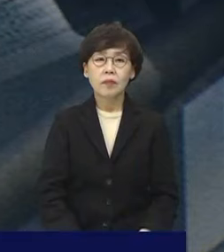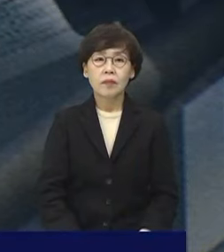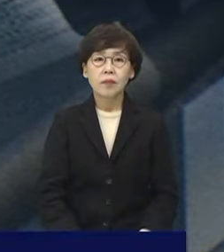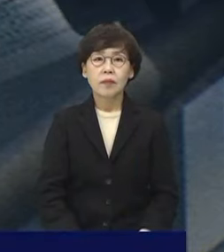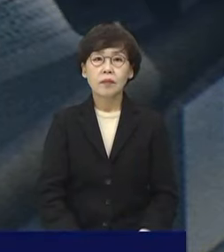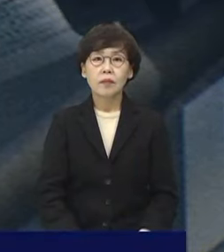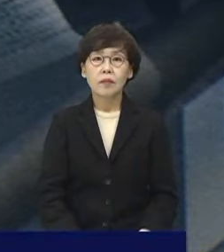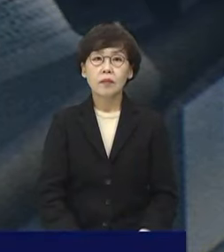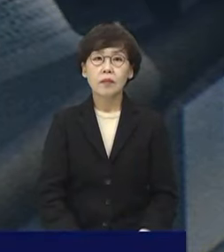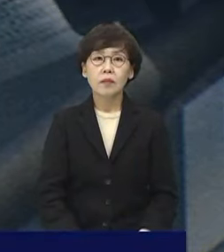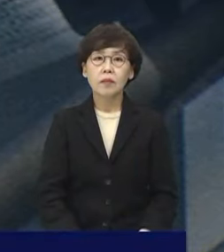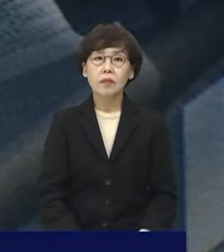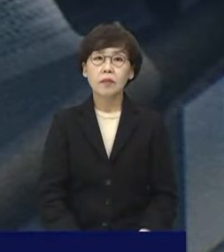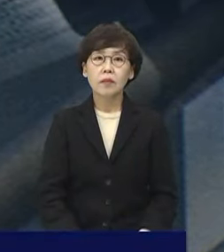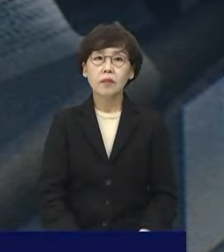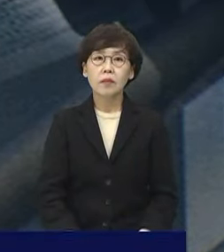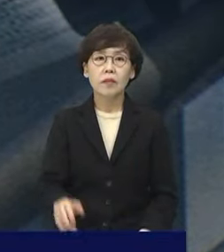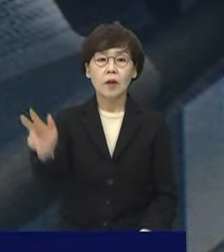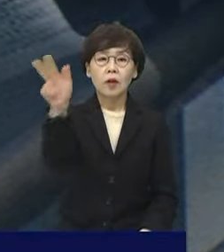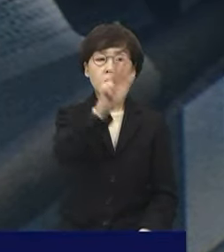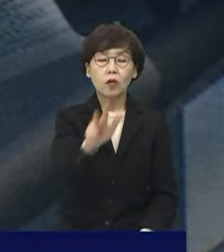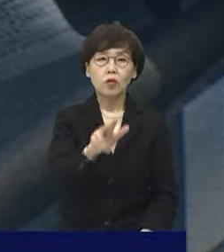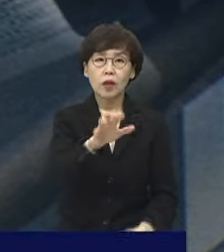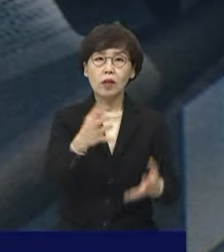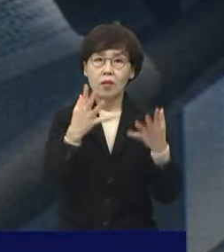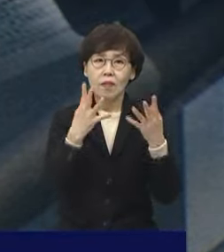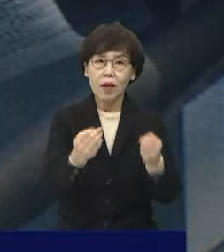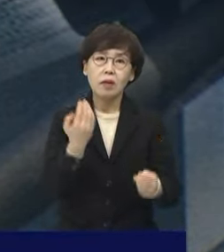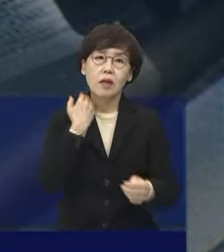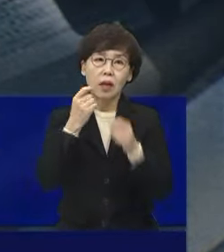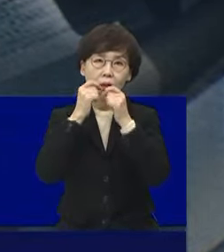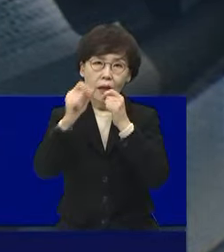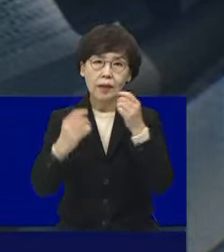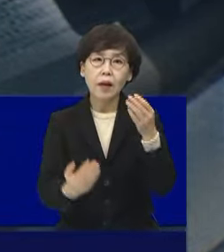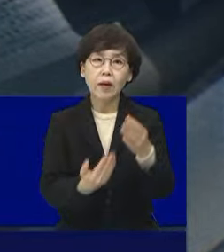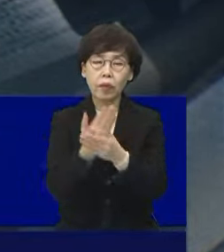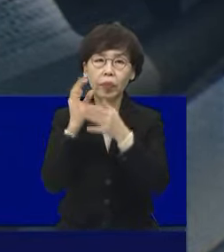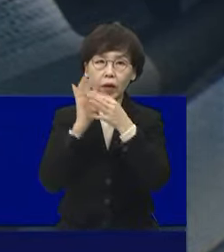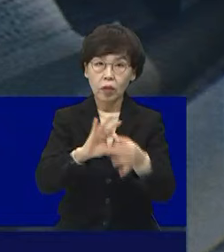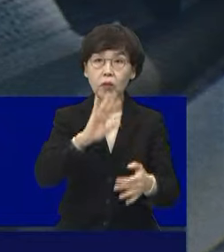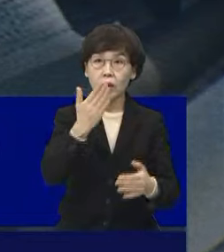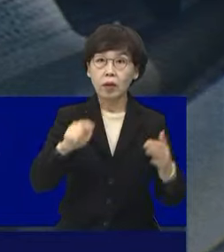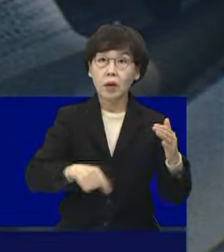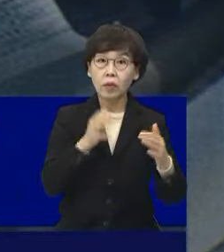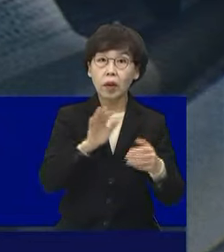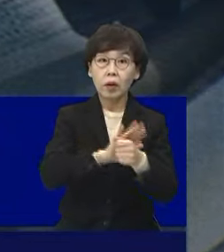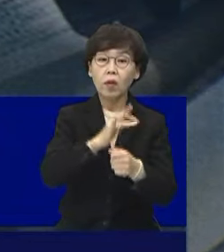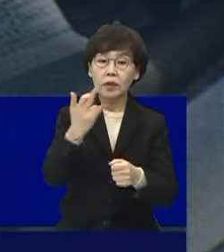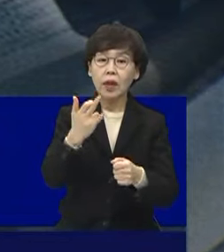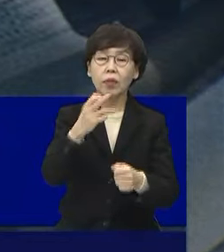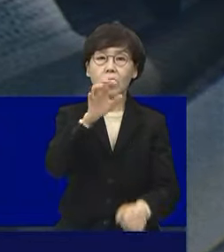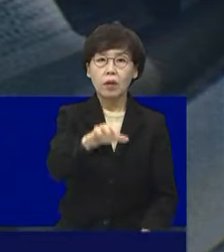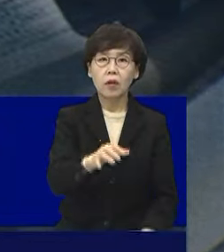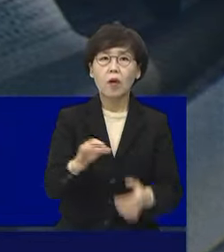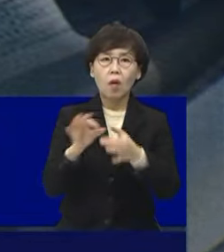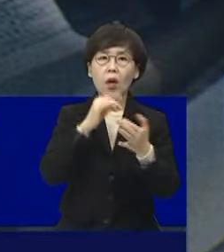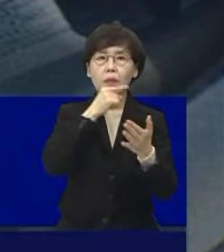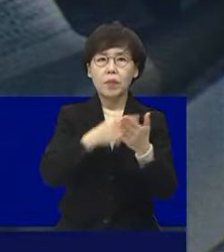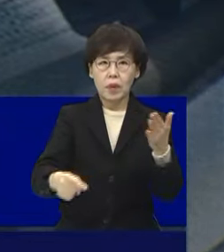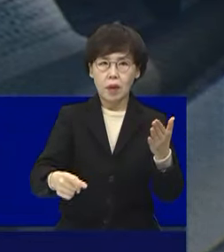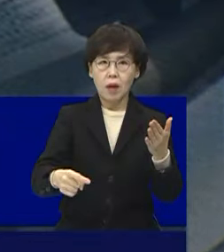대구에서 전해드리겠습니다. 전국에서 대규모 전세 사기 사건이 잇따르는 가운데 경산에서도 관련